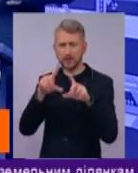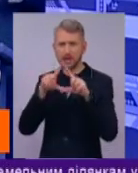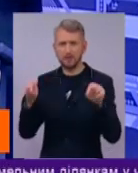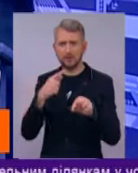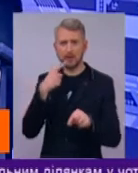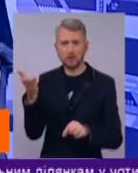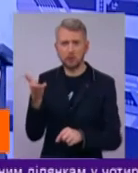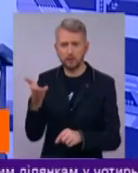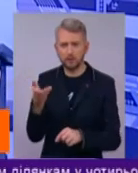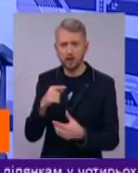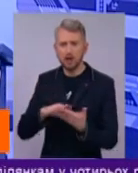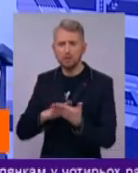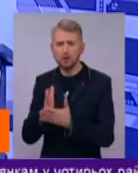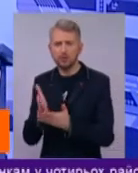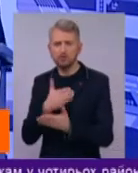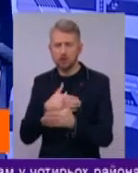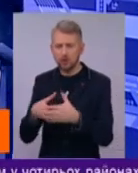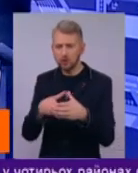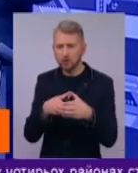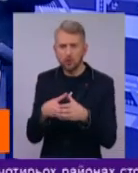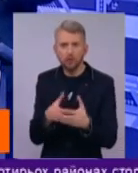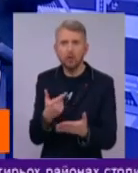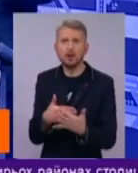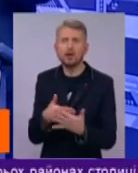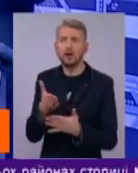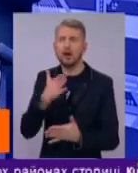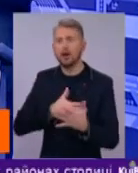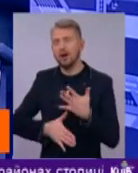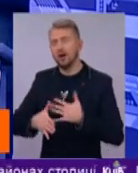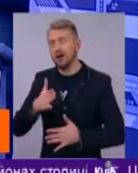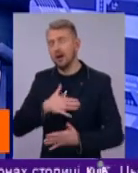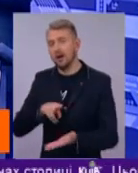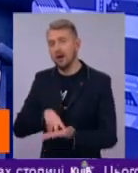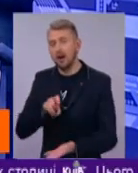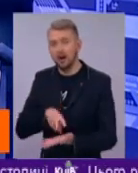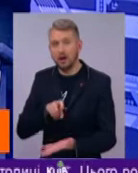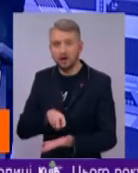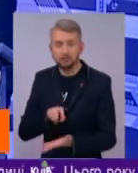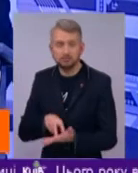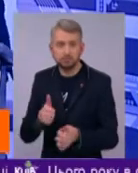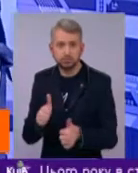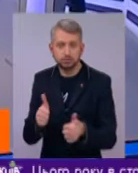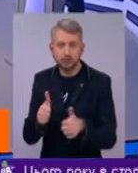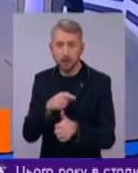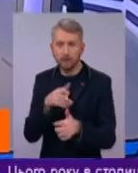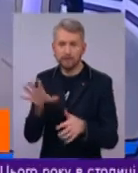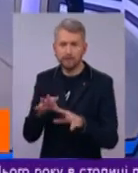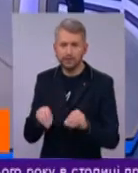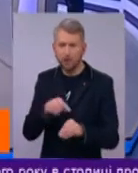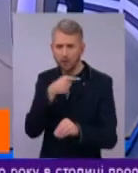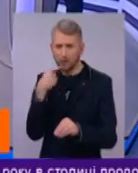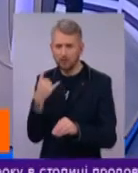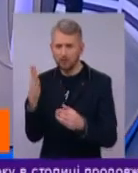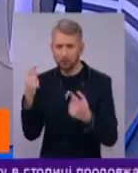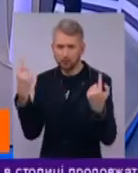Ну, там політичні наші кола мало не стрибали до стелі з радості, що все, там Росія зараз рухне